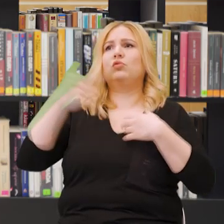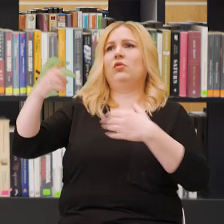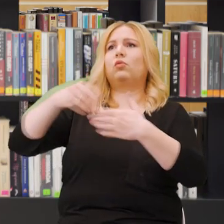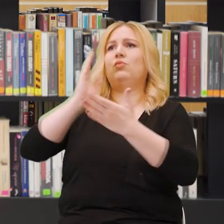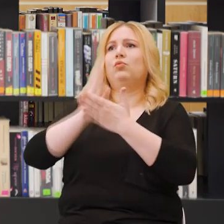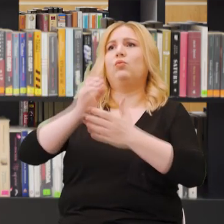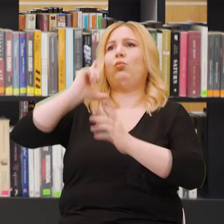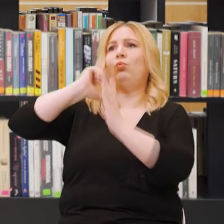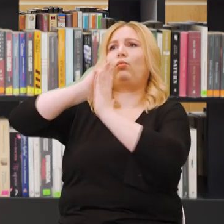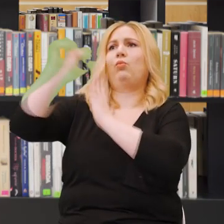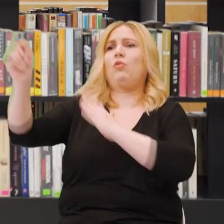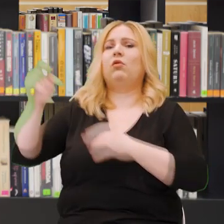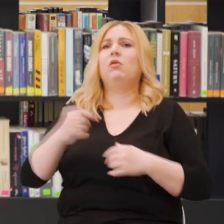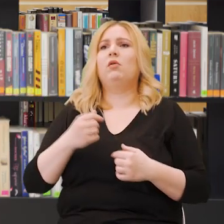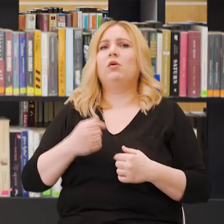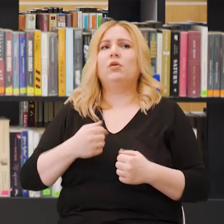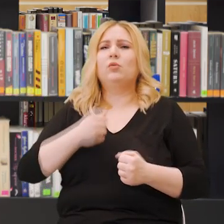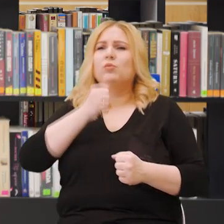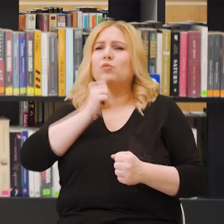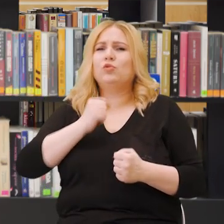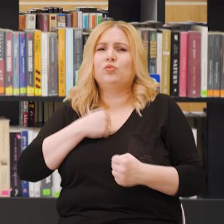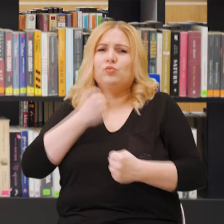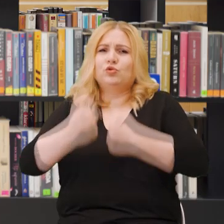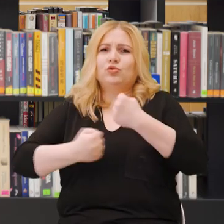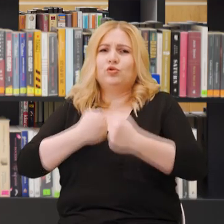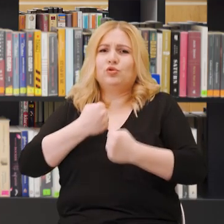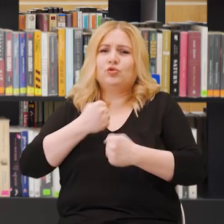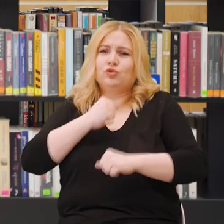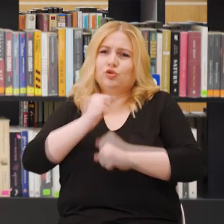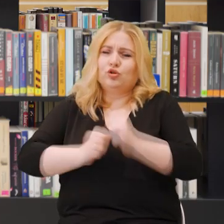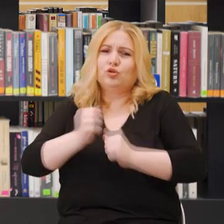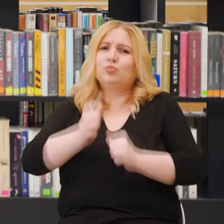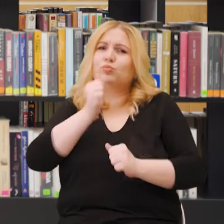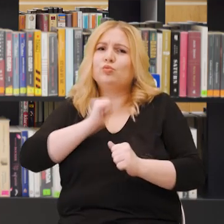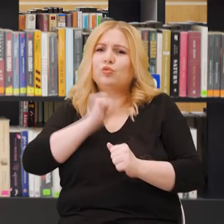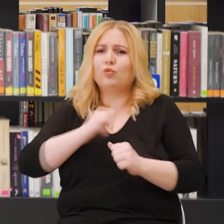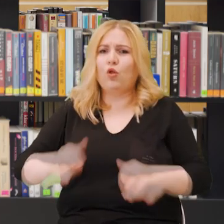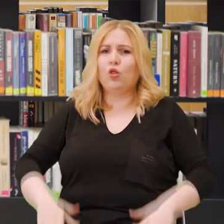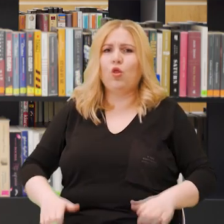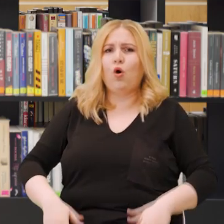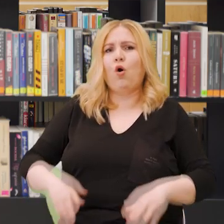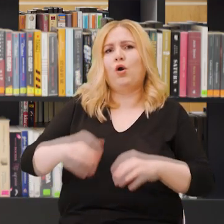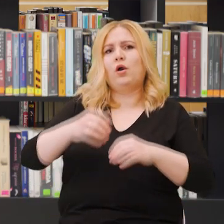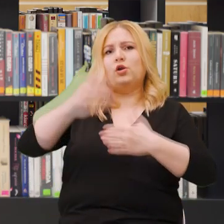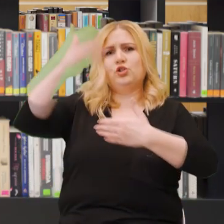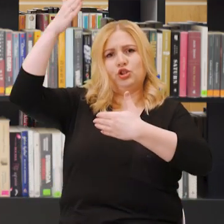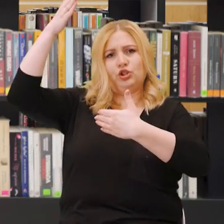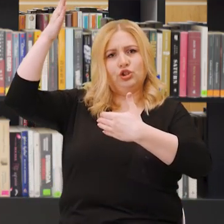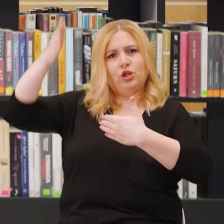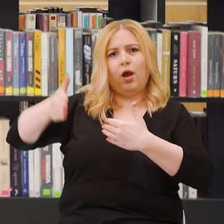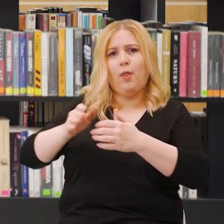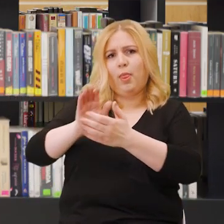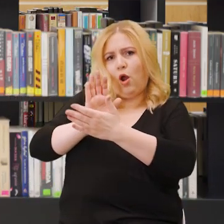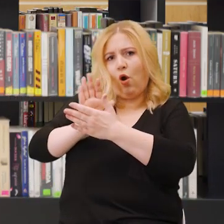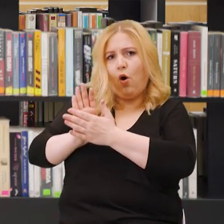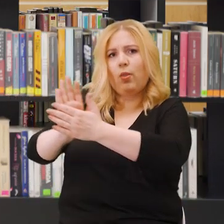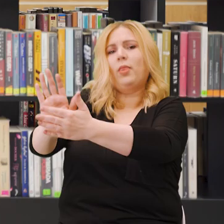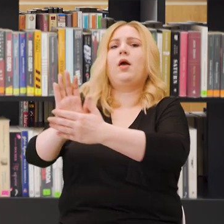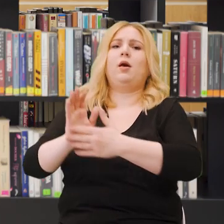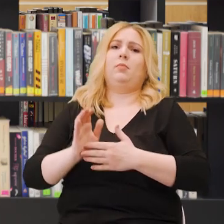ostatecznie rozpaczliwego wysiłku. Zaparła się czubkami stóp o przeciwległą ścianę spiżarni, napięła